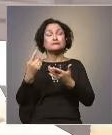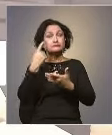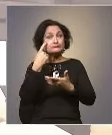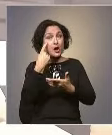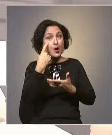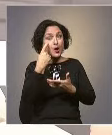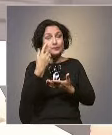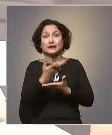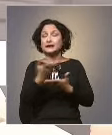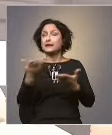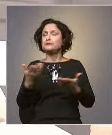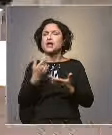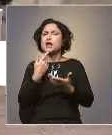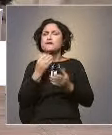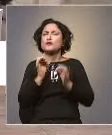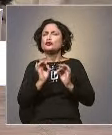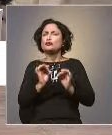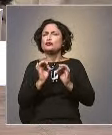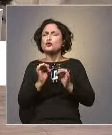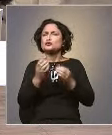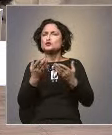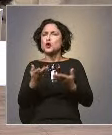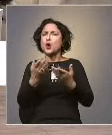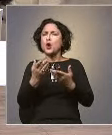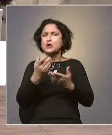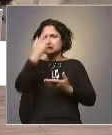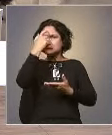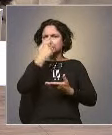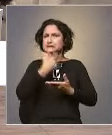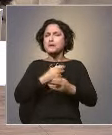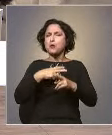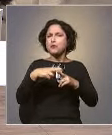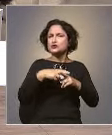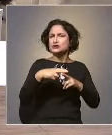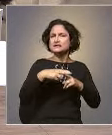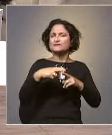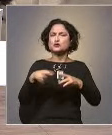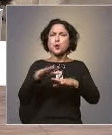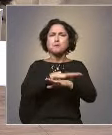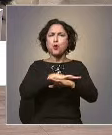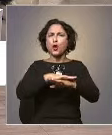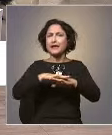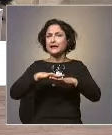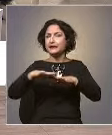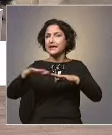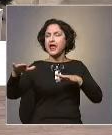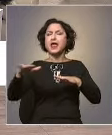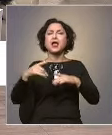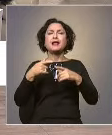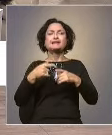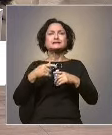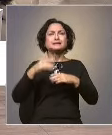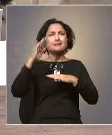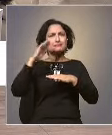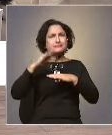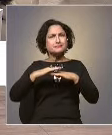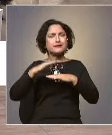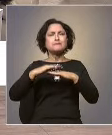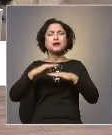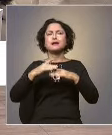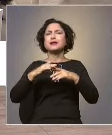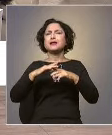правеше всъщност това самопочистващо се покритие? Ами това е самопочистващо покритие, което дава възможност да се намали обледеняването на